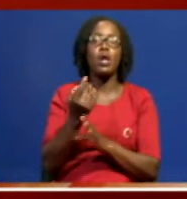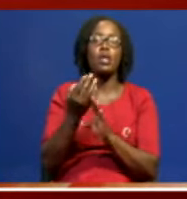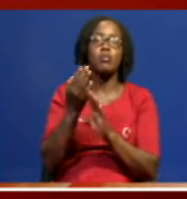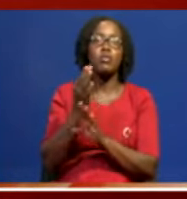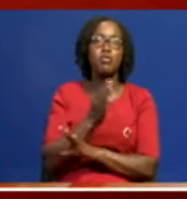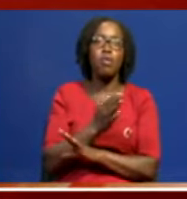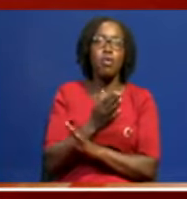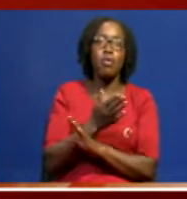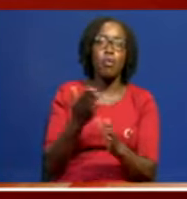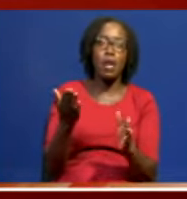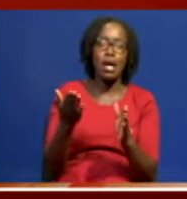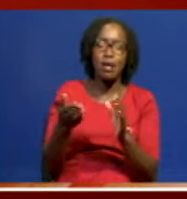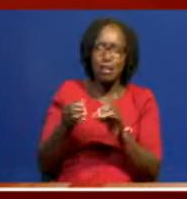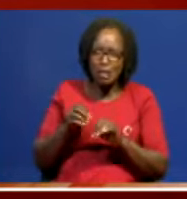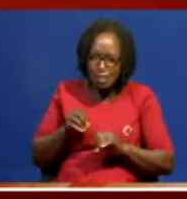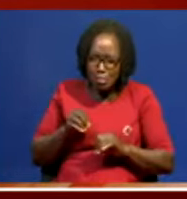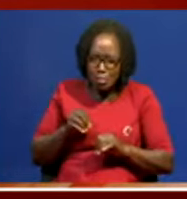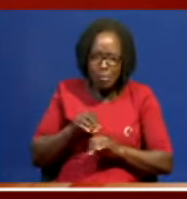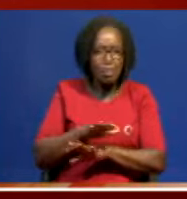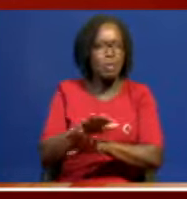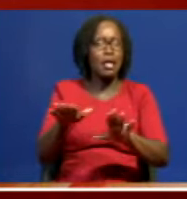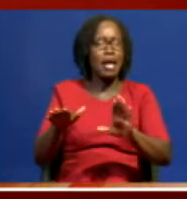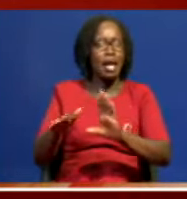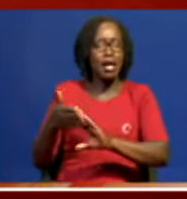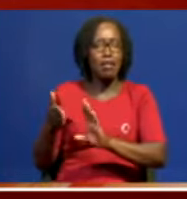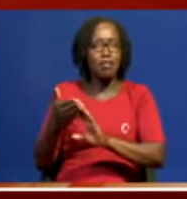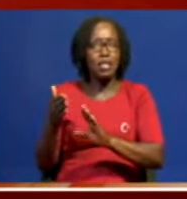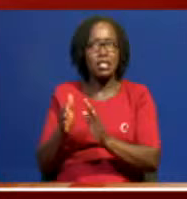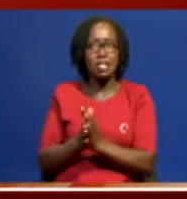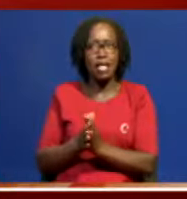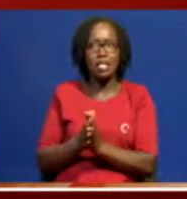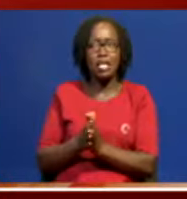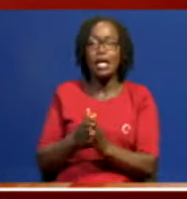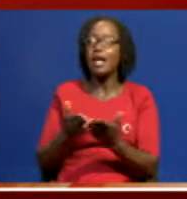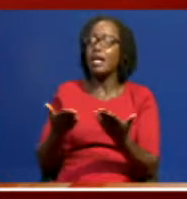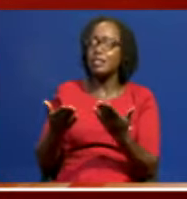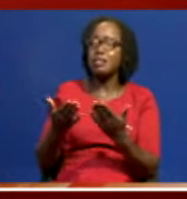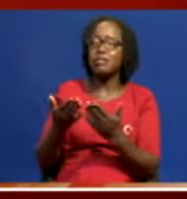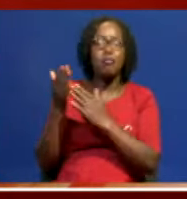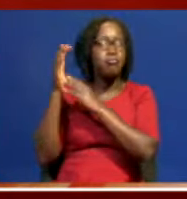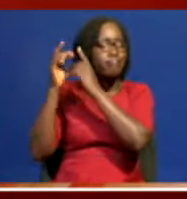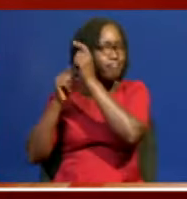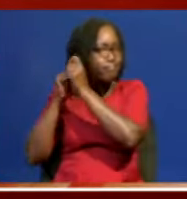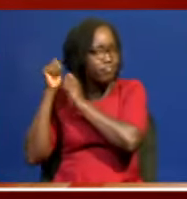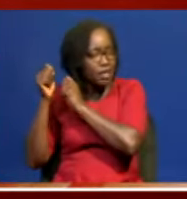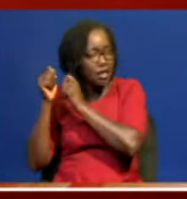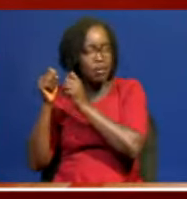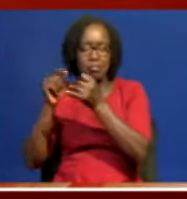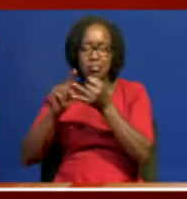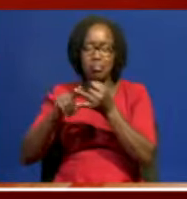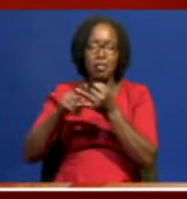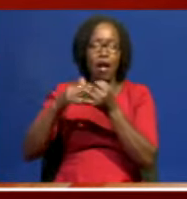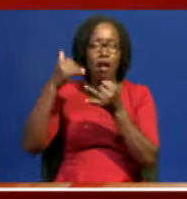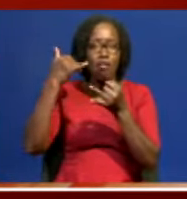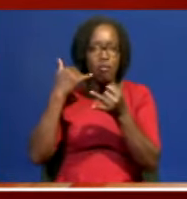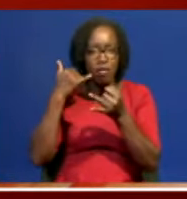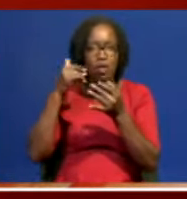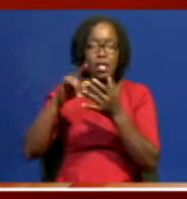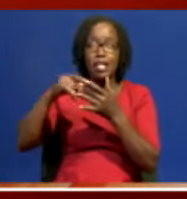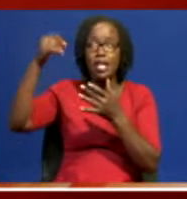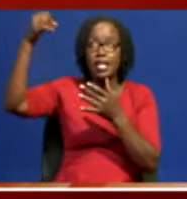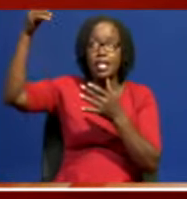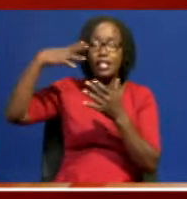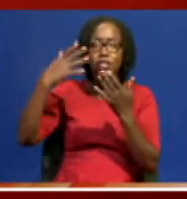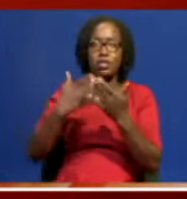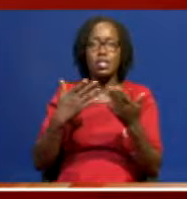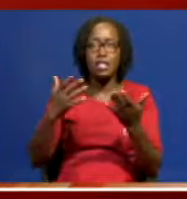kusambaa kwa kasi hadi kwenye duka la thamani, duka la simu, duka la ususi wa nywele pamoja na duka ya vifaa vya kielektroniki